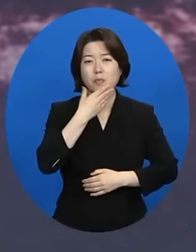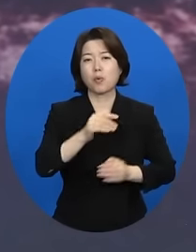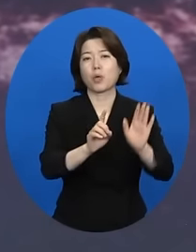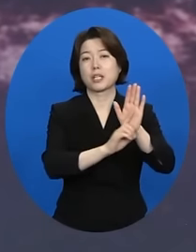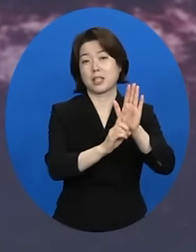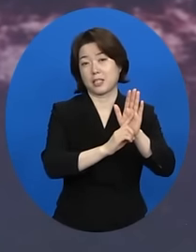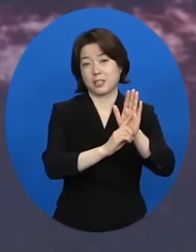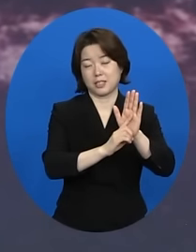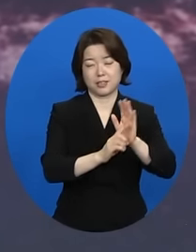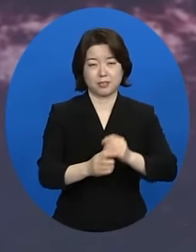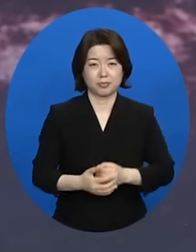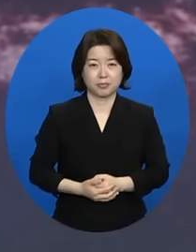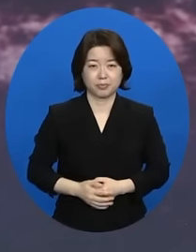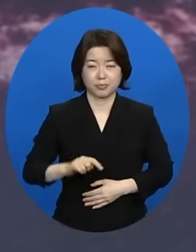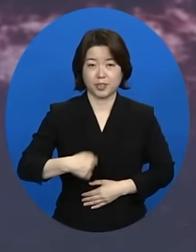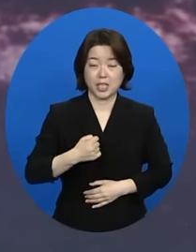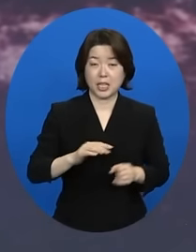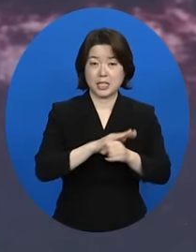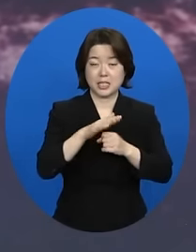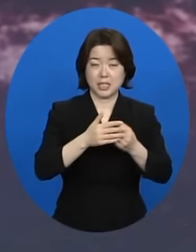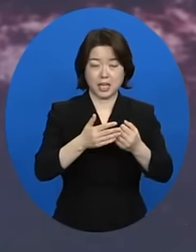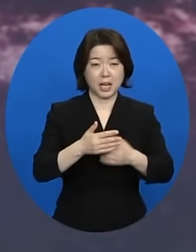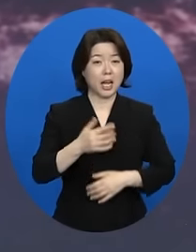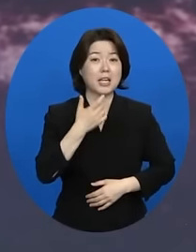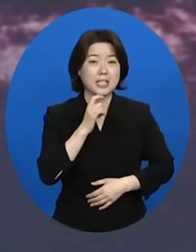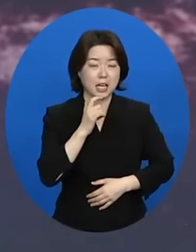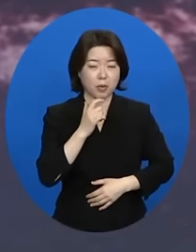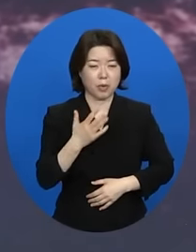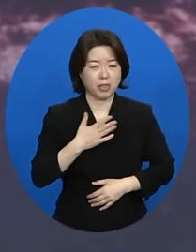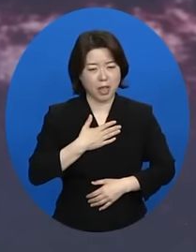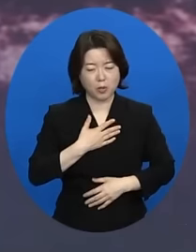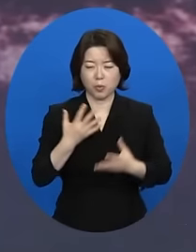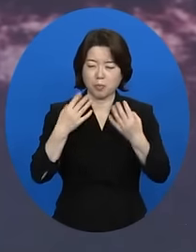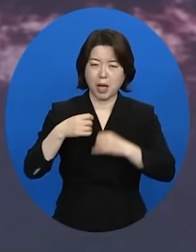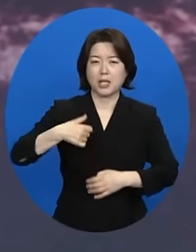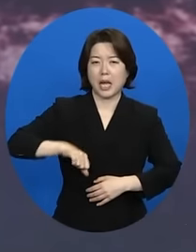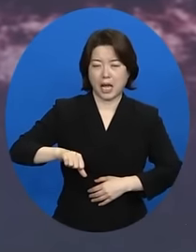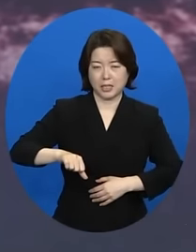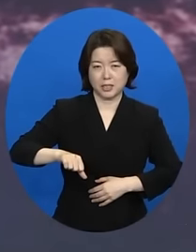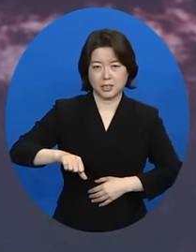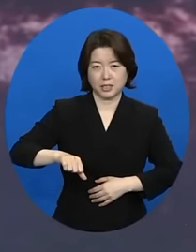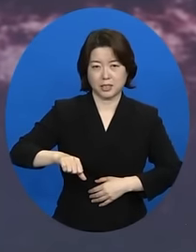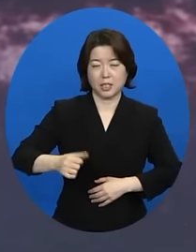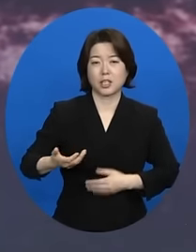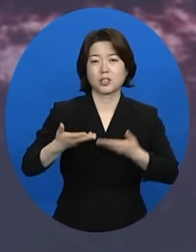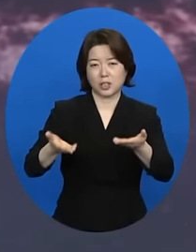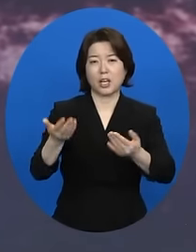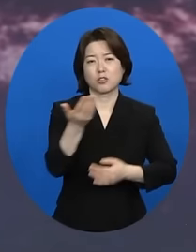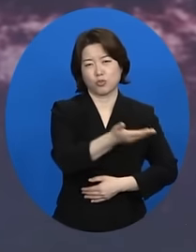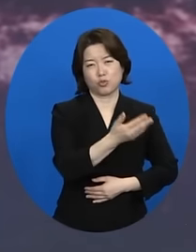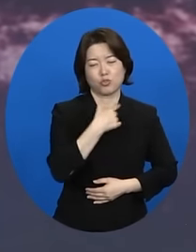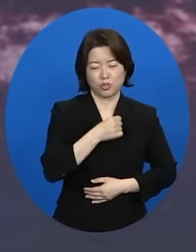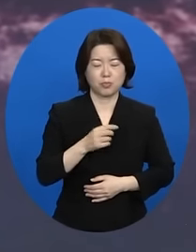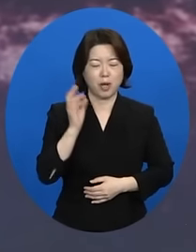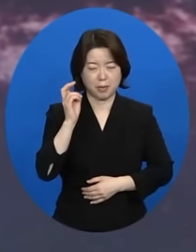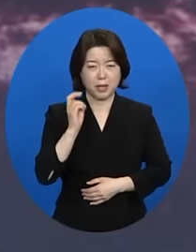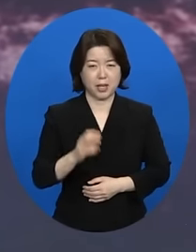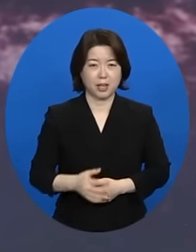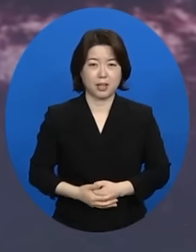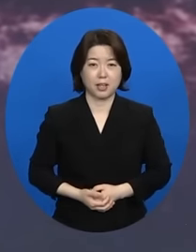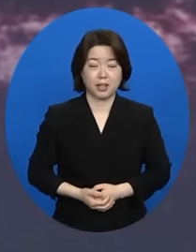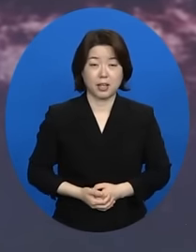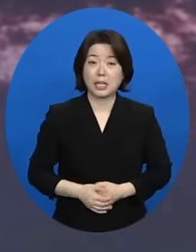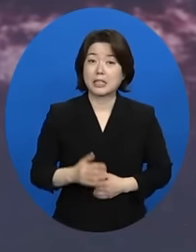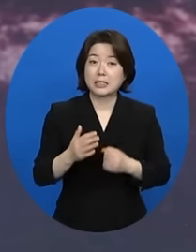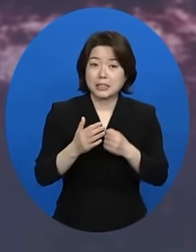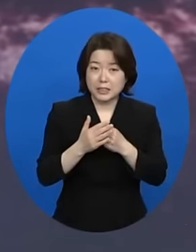그리고 자신을 사랑한 야곱에게 자신도 더 많은 아들들을, 자녀들을 낳아주고 싶었을 겁니다.